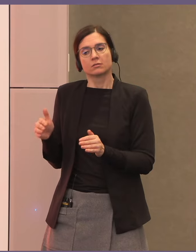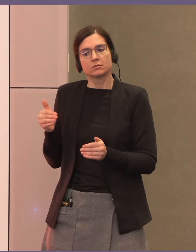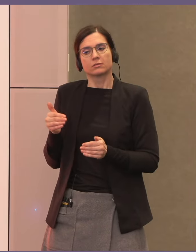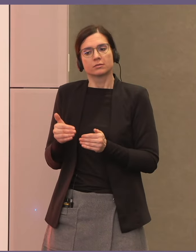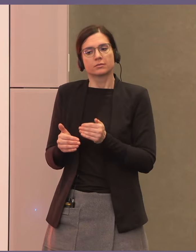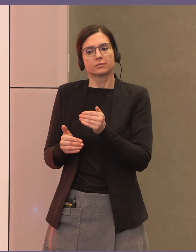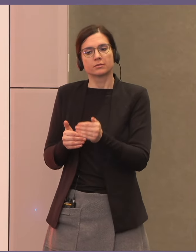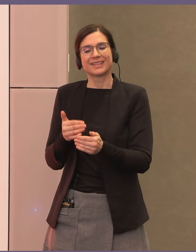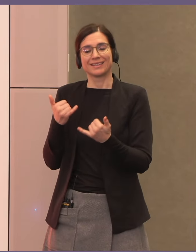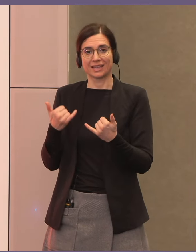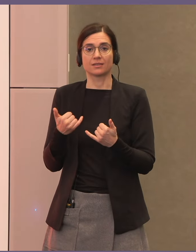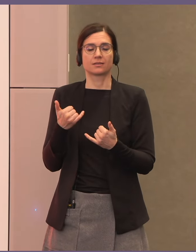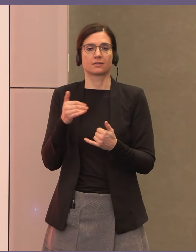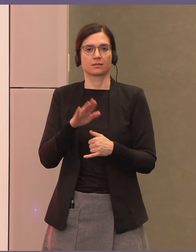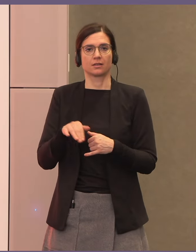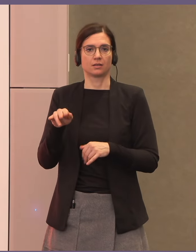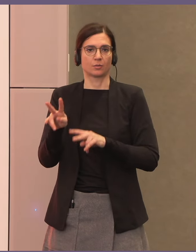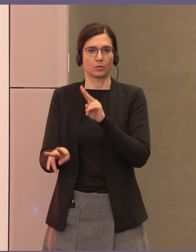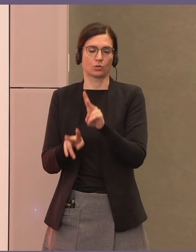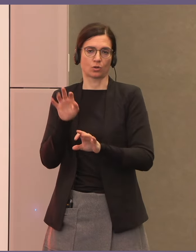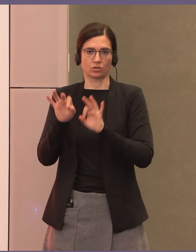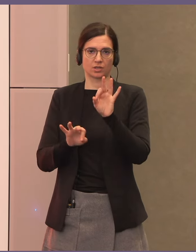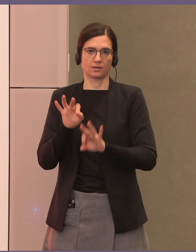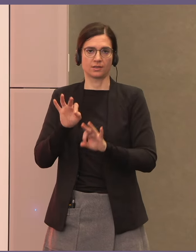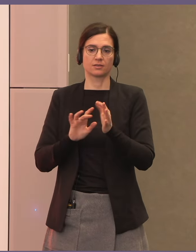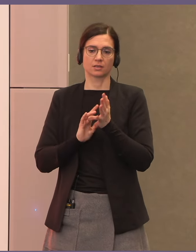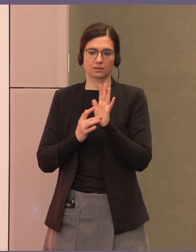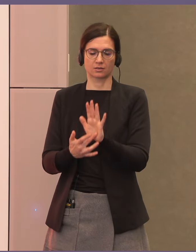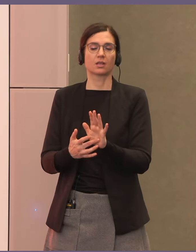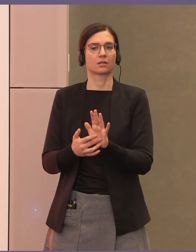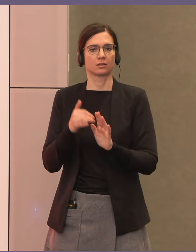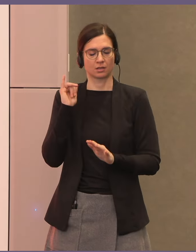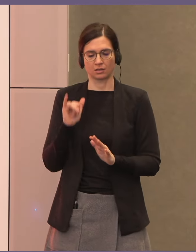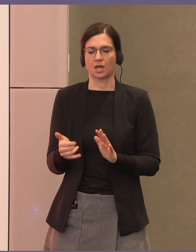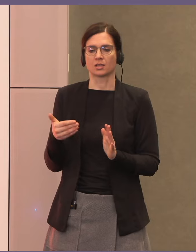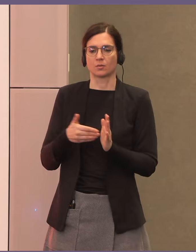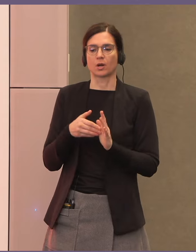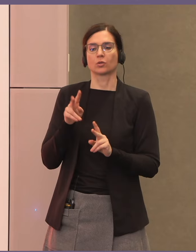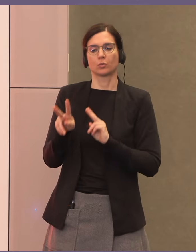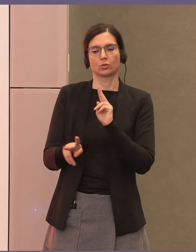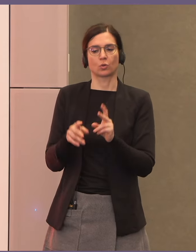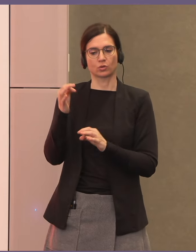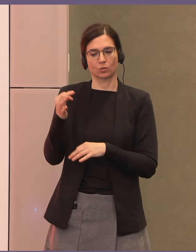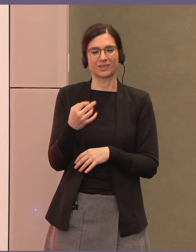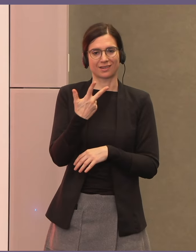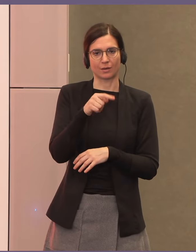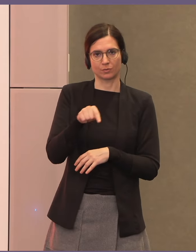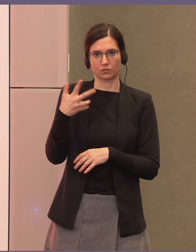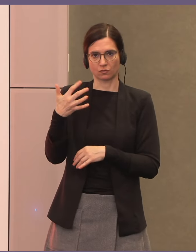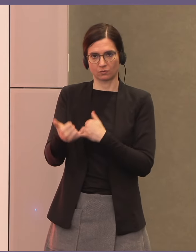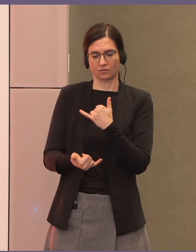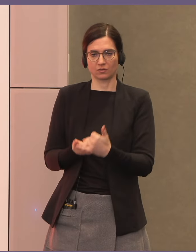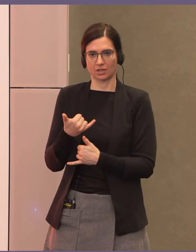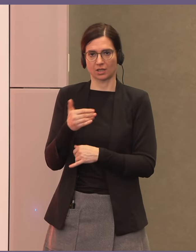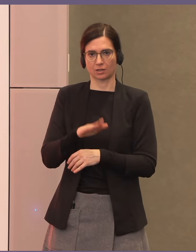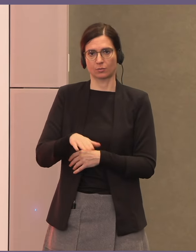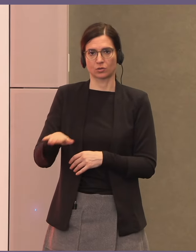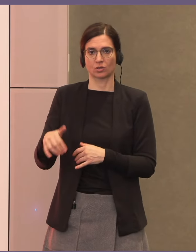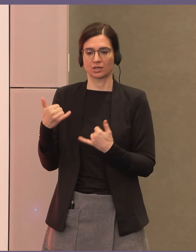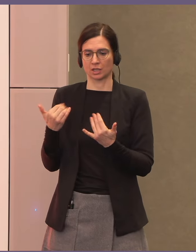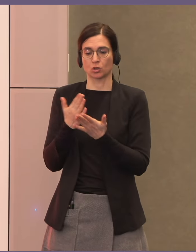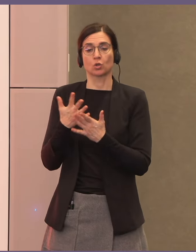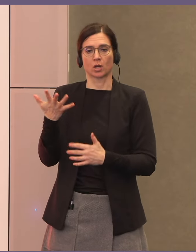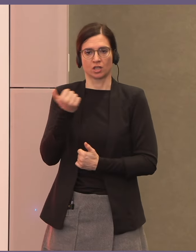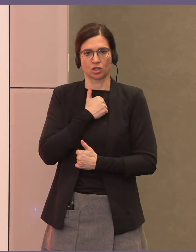zeigt die aktuelle Kinderbetreuungsstatistik. Die Betreuungskote für die 3- bis 5-Jährigen liegt hierzulande mittlerweile